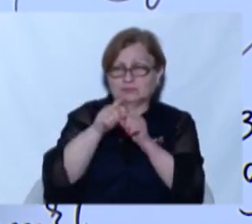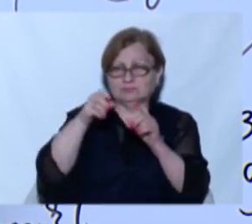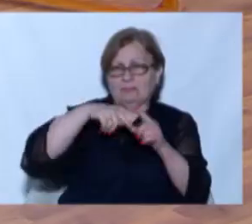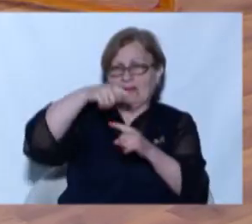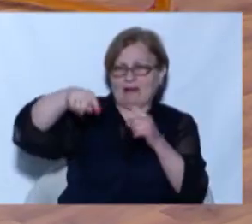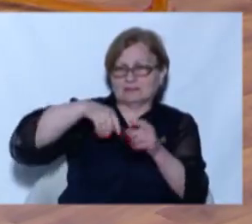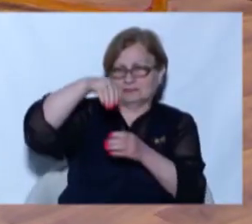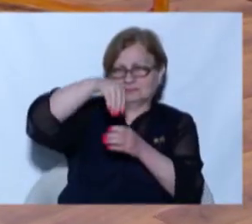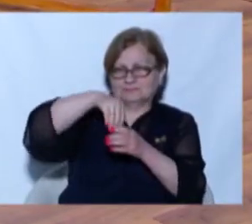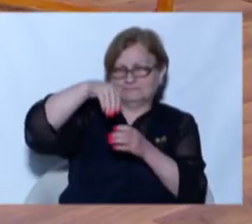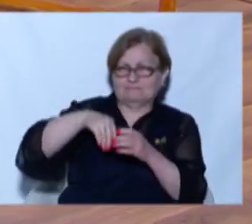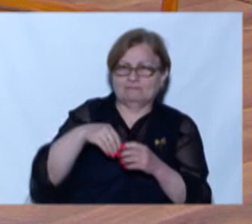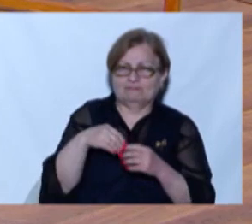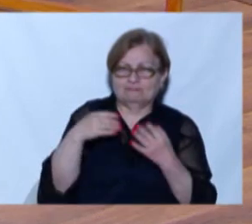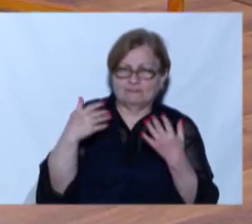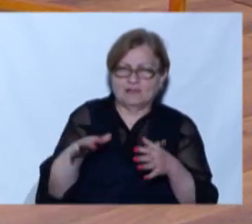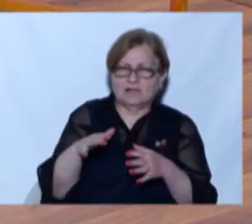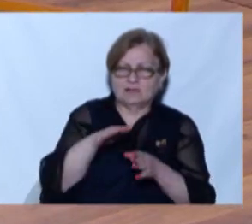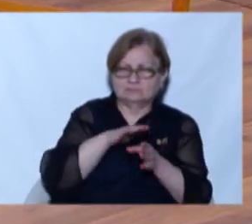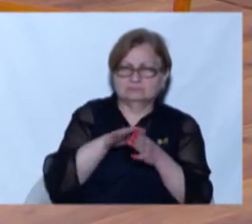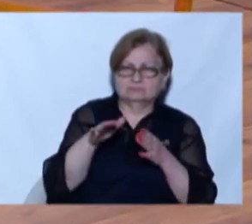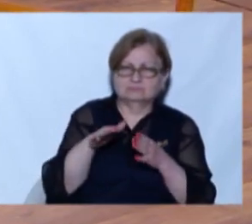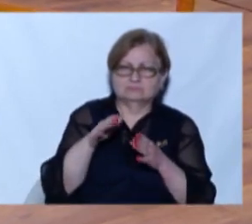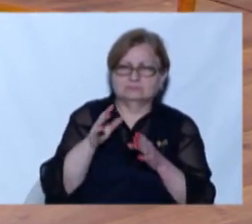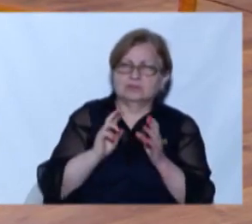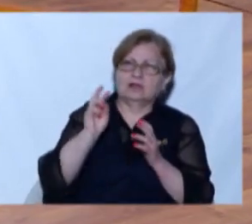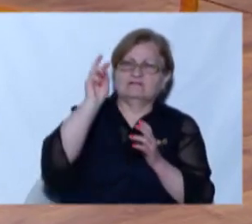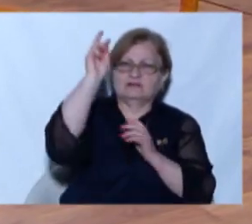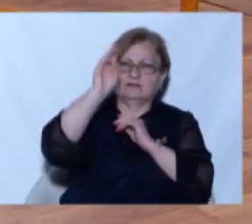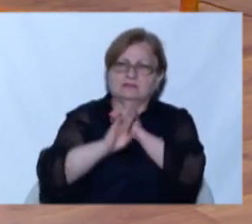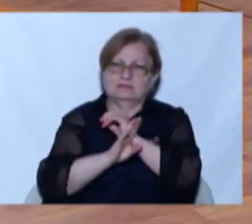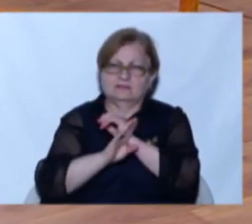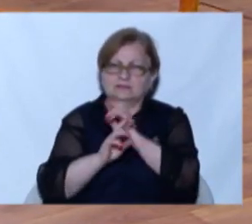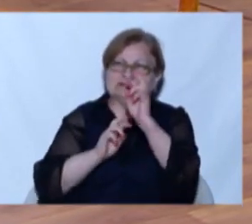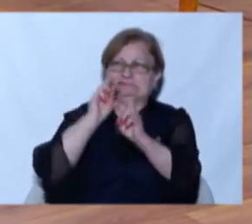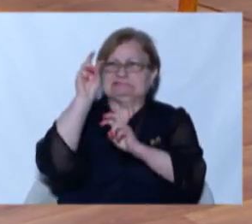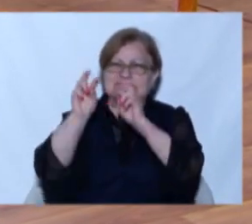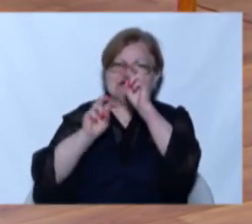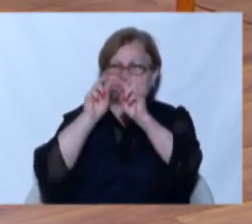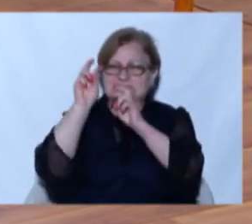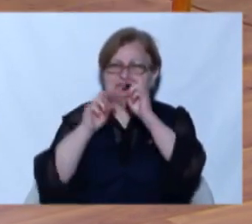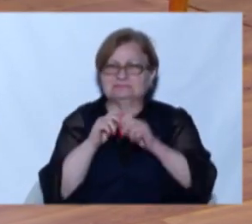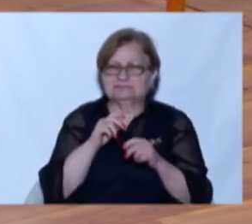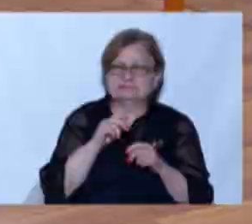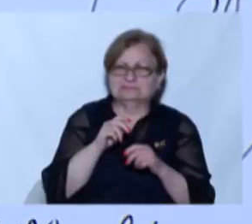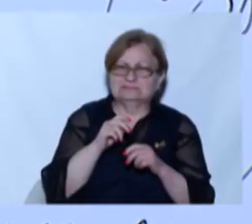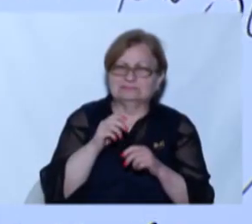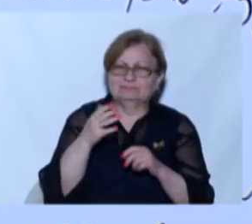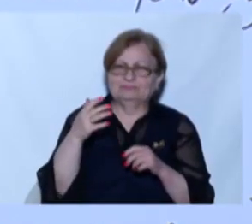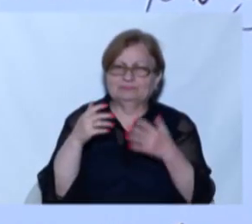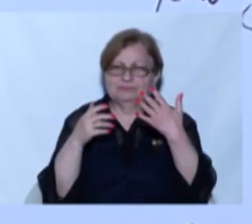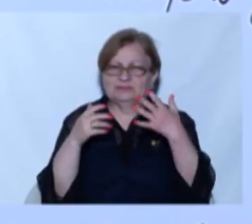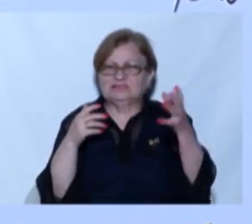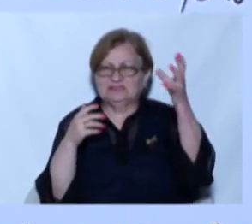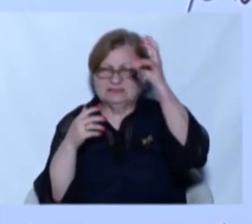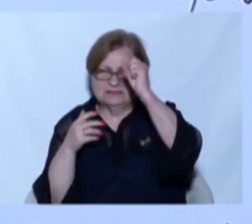პარკი და როცა ისეც გავავსე, ავძვერი ხეზე. ავბობღდი უწერი ავტორს უკაცრავად, მარცხენა ხელით ერთ